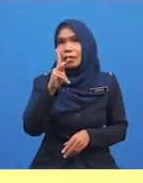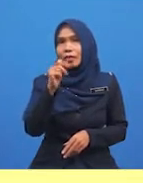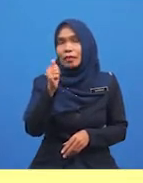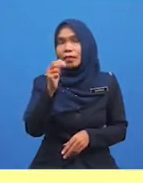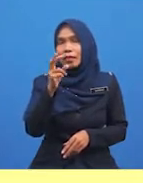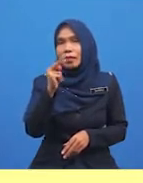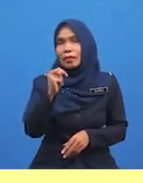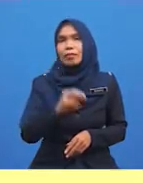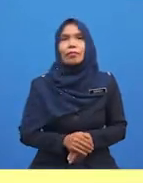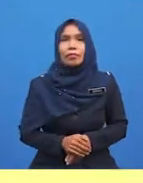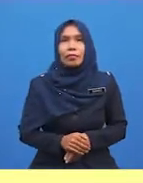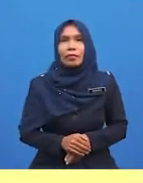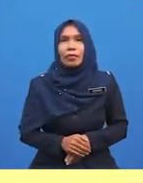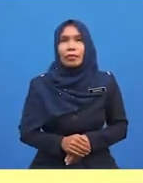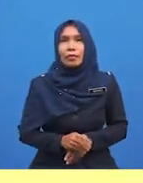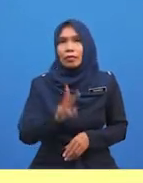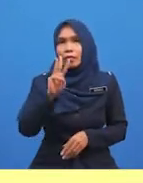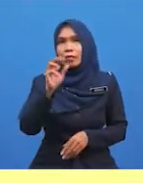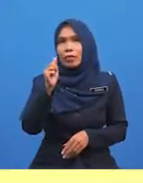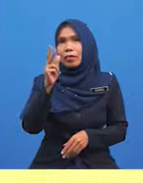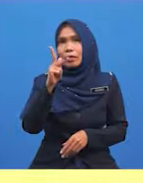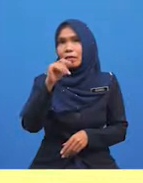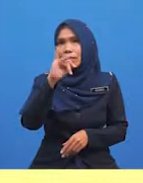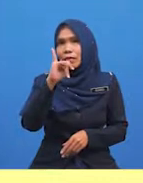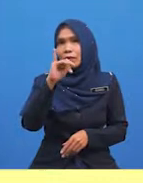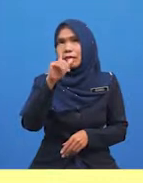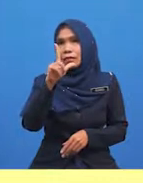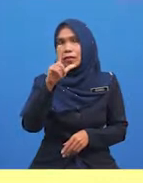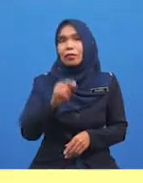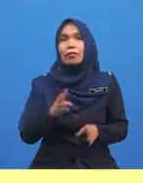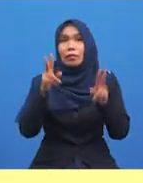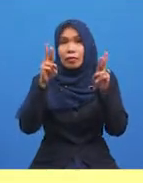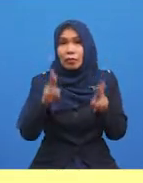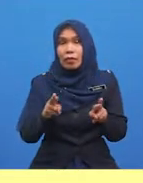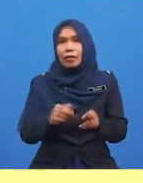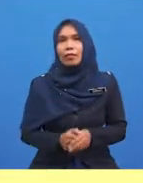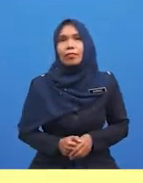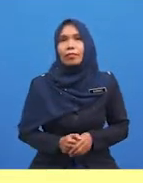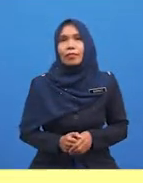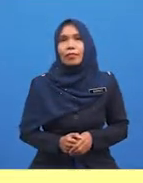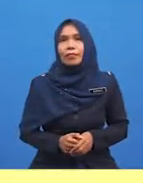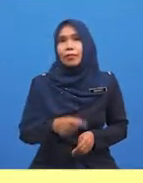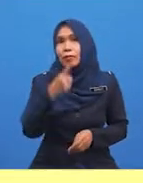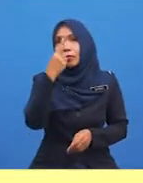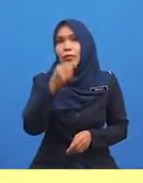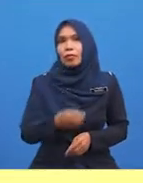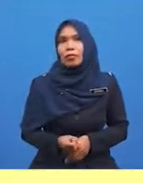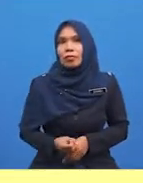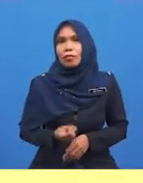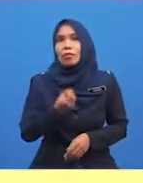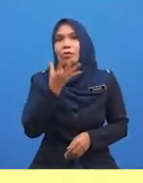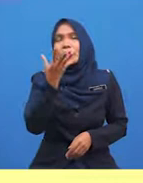untuk menyampaikan suara rakyat di parlimen. Dan akhir sekali, yang keempat, dalam